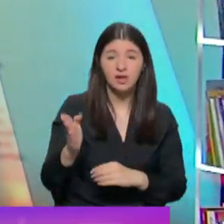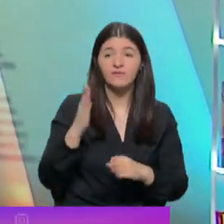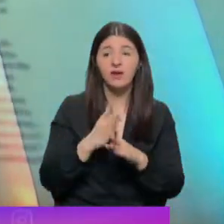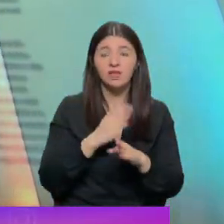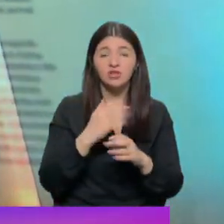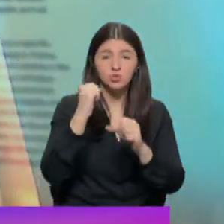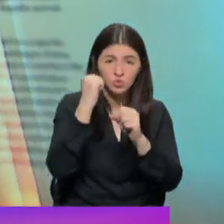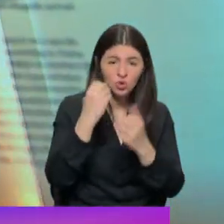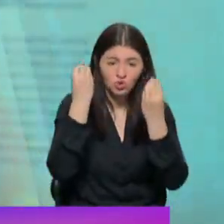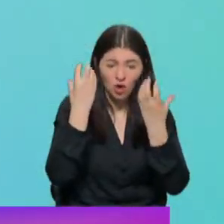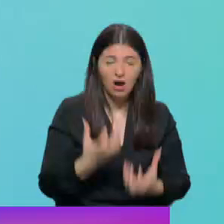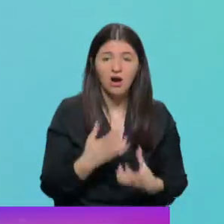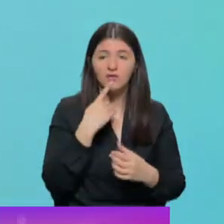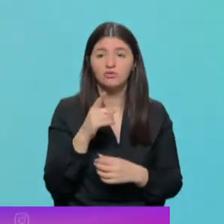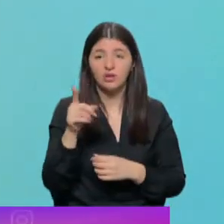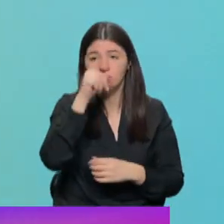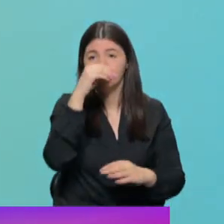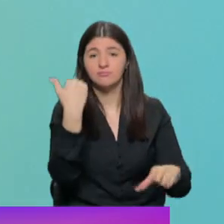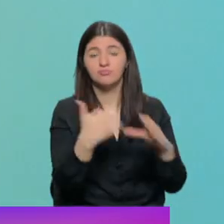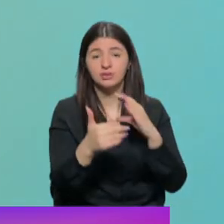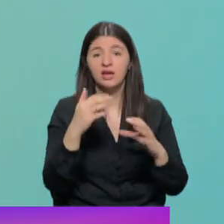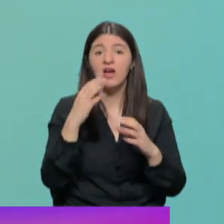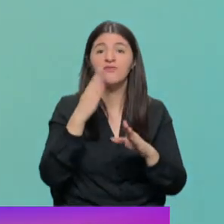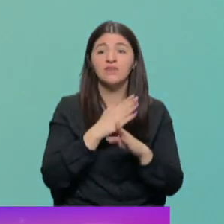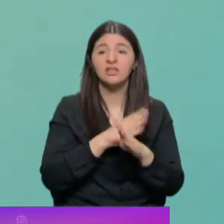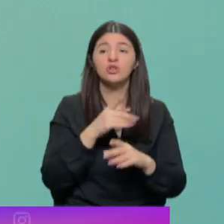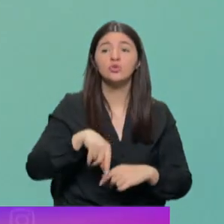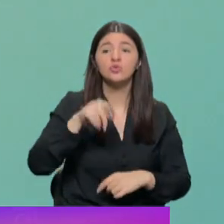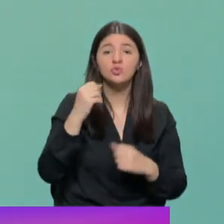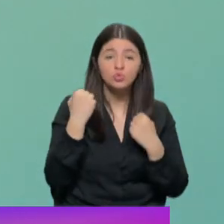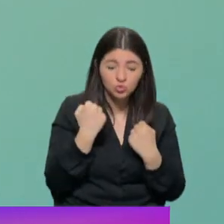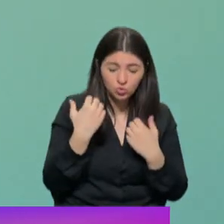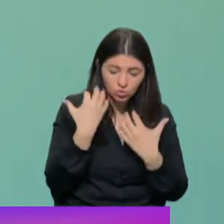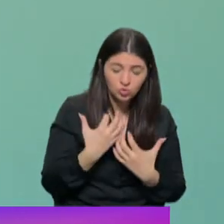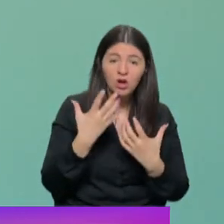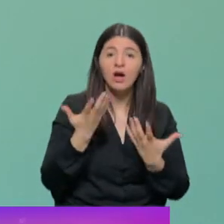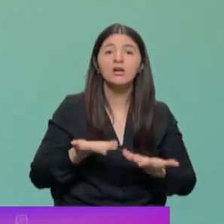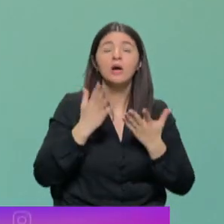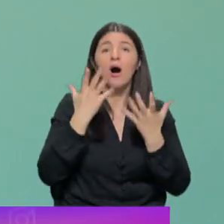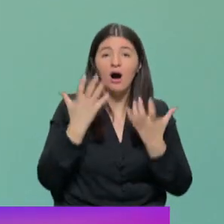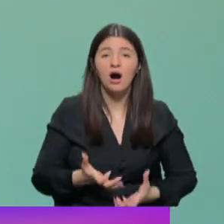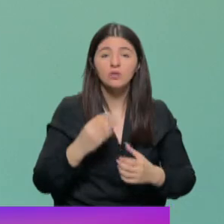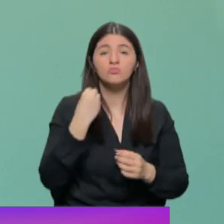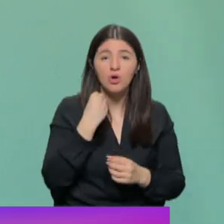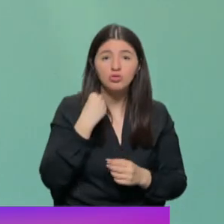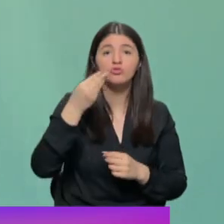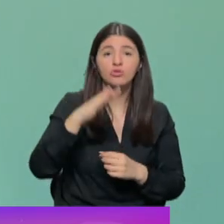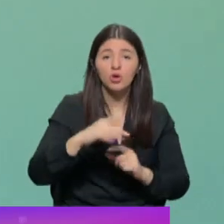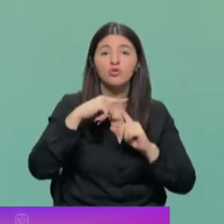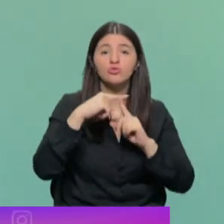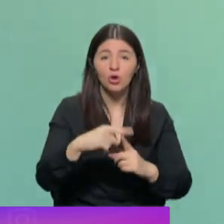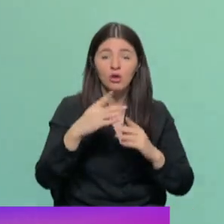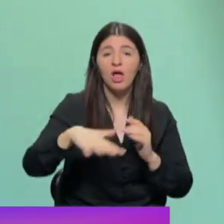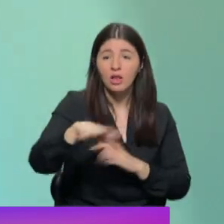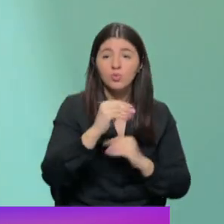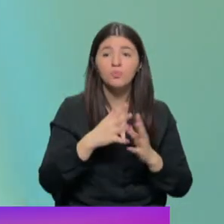vatandaşı Yükü Ağır diyor Engin Güner tweet atmış vatandaşı yükü kaldıramayacak kadar ağır borçlarla çocuklarına ve torunlarına